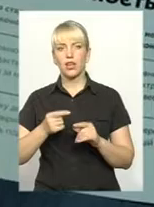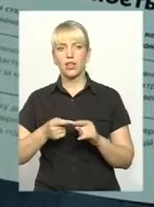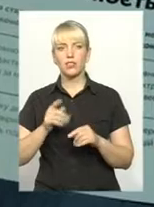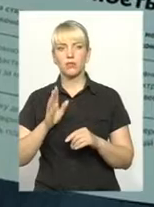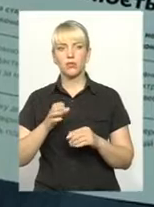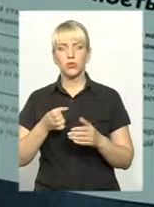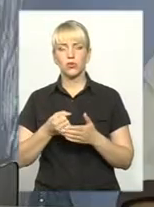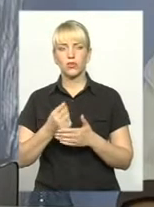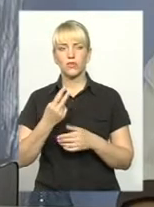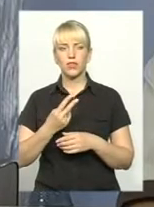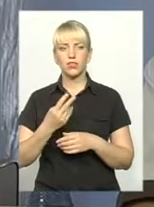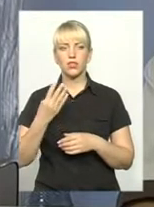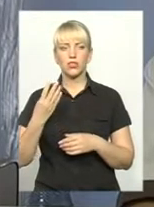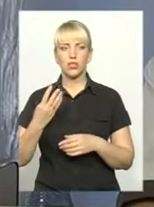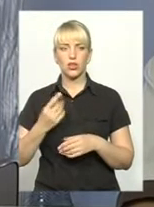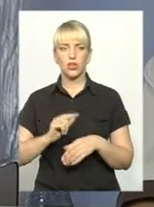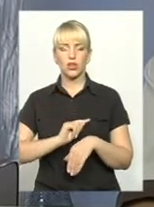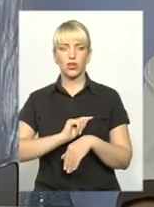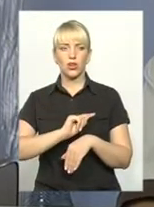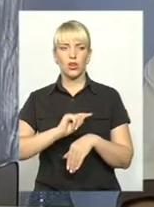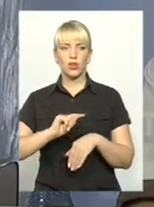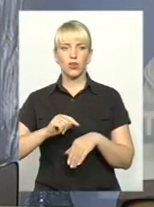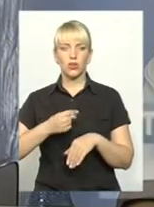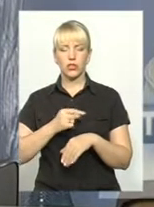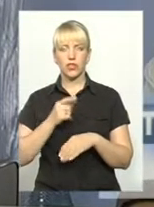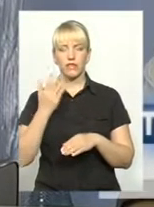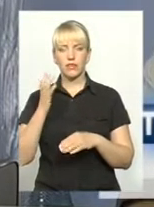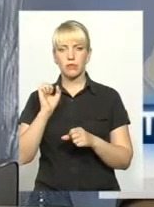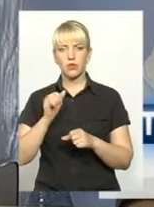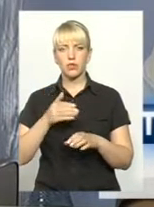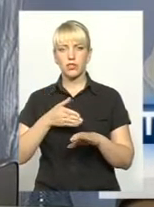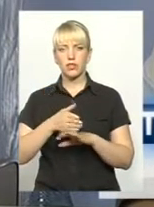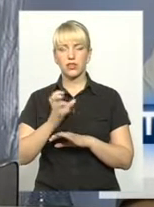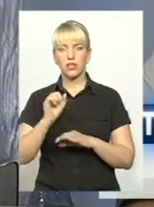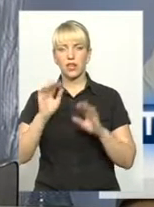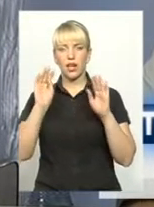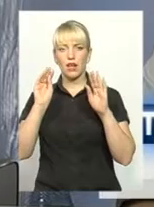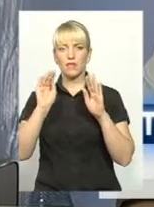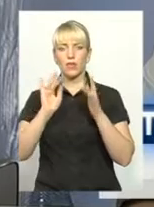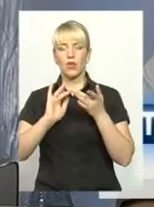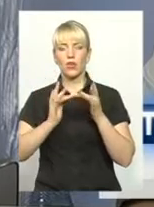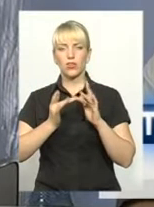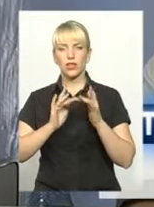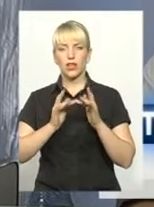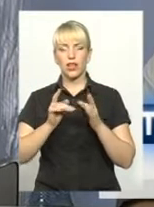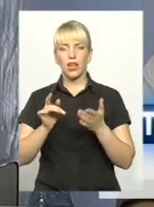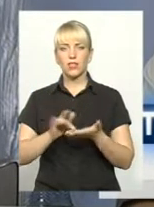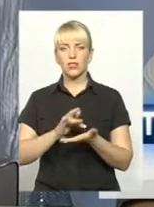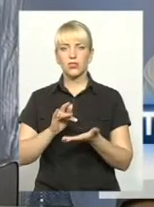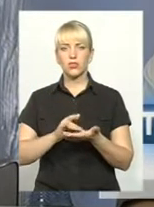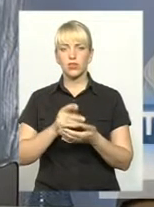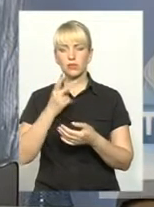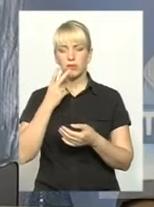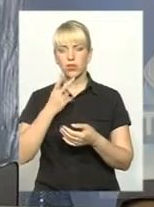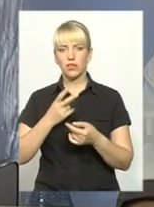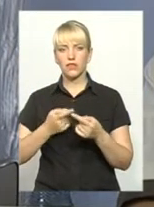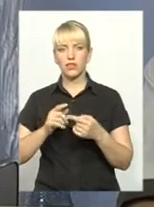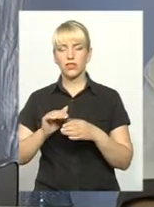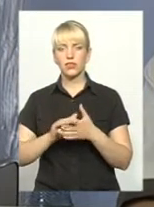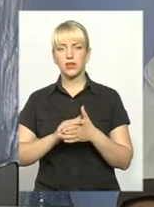годин. Ви можете зайти на публічну сторінку, набрати чи то прізвище. Якщо ви не будете